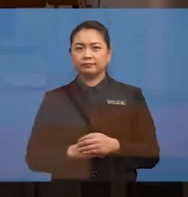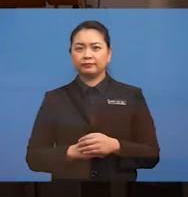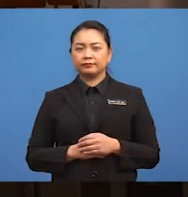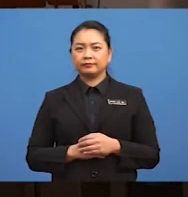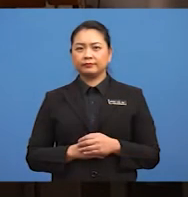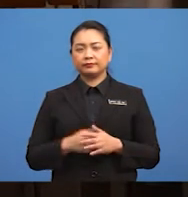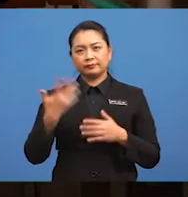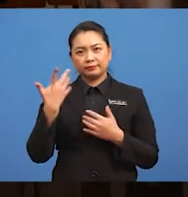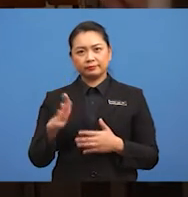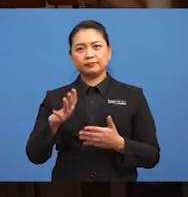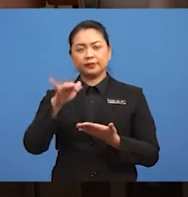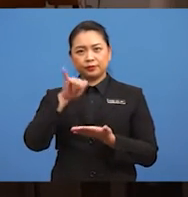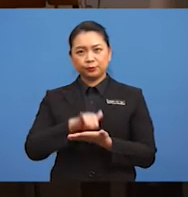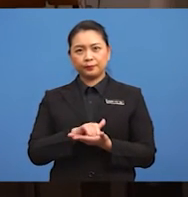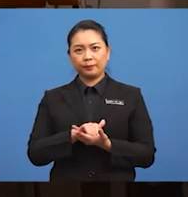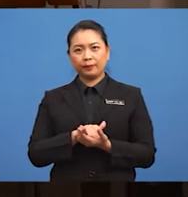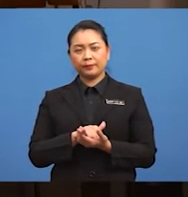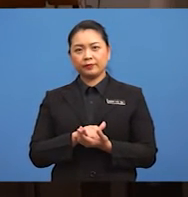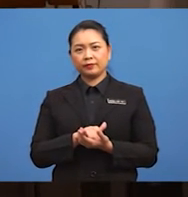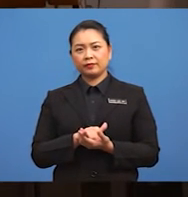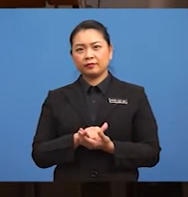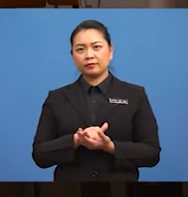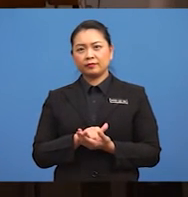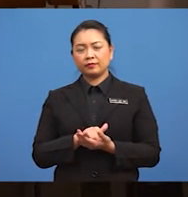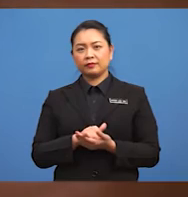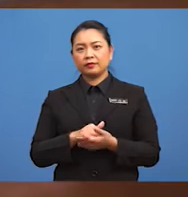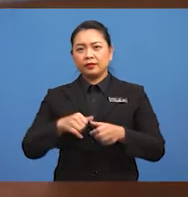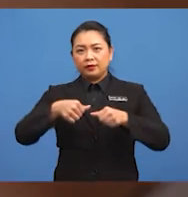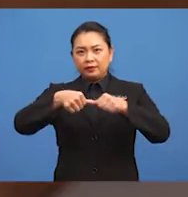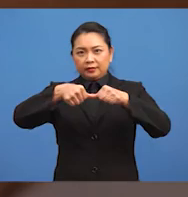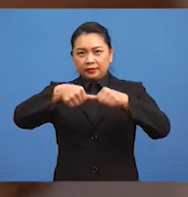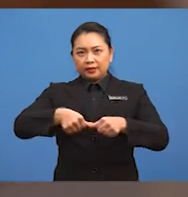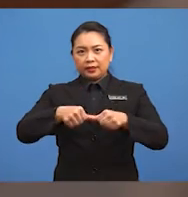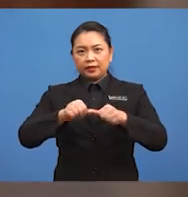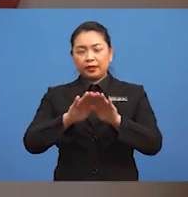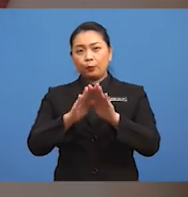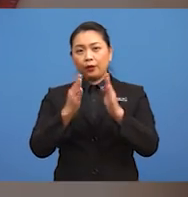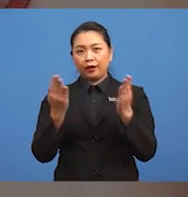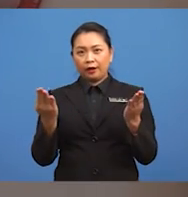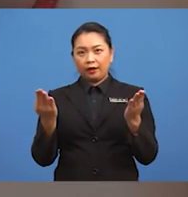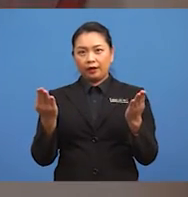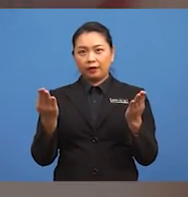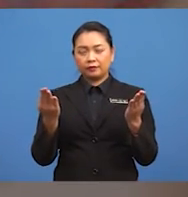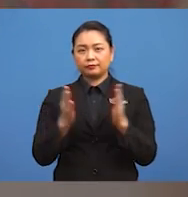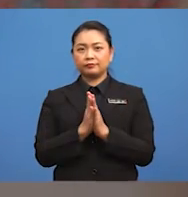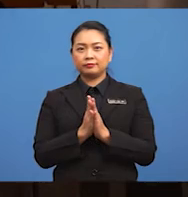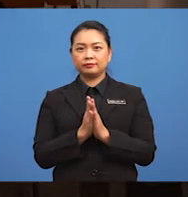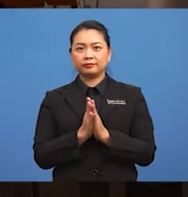Setelah mencantumkan garisan bahu lapik, tekan buka klem belakang kung.